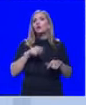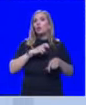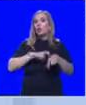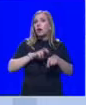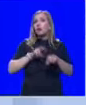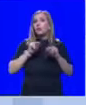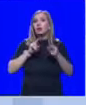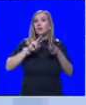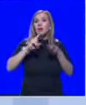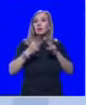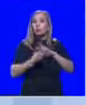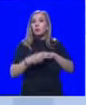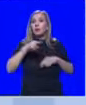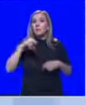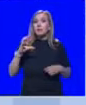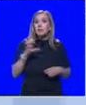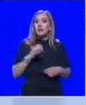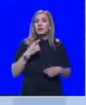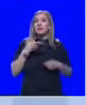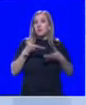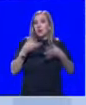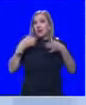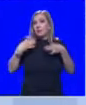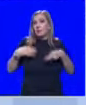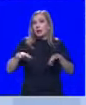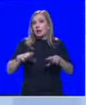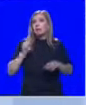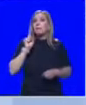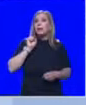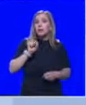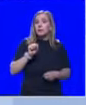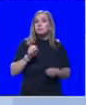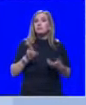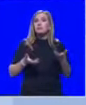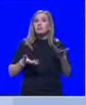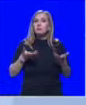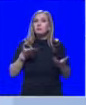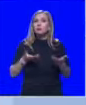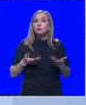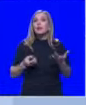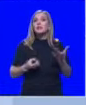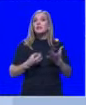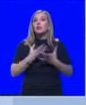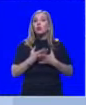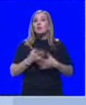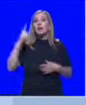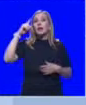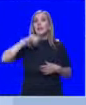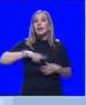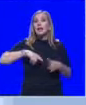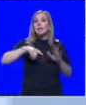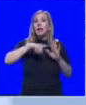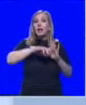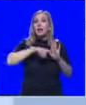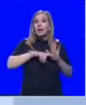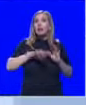трансформация на ДПС в либерална партия, съобразно новия дневен ред на Европа и